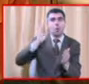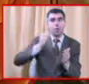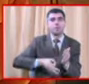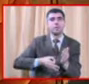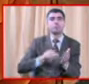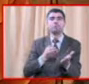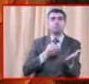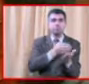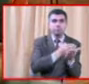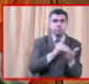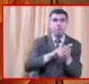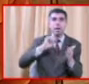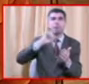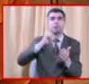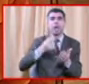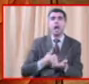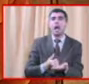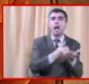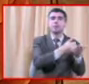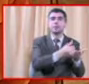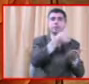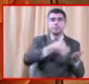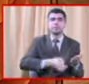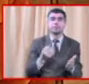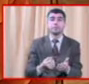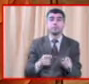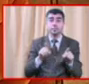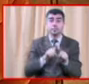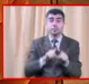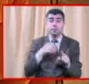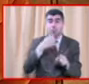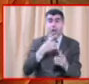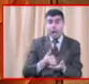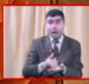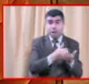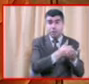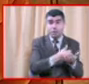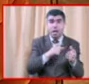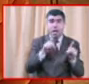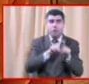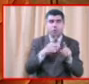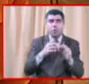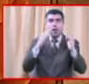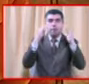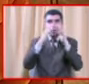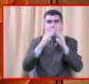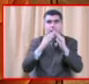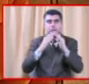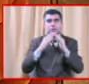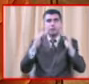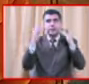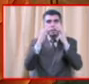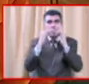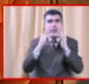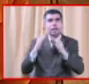عدة يعني آليات، كاين من طبيعة الحال المنح الداخليات اللي كتمثل في